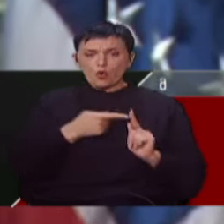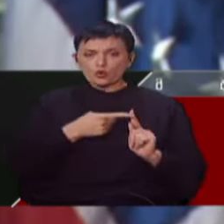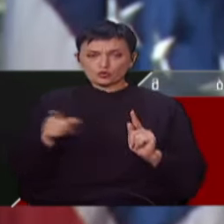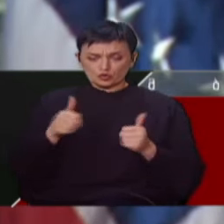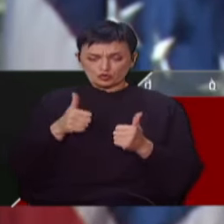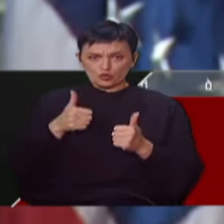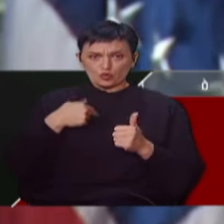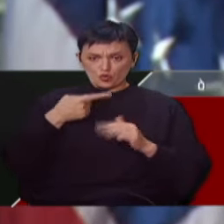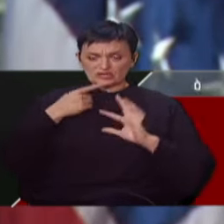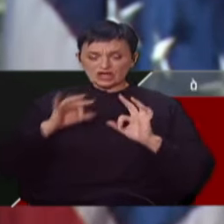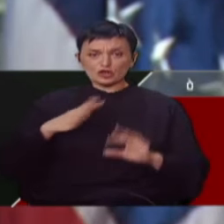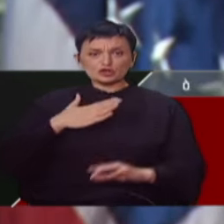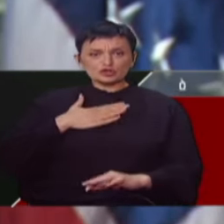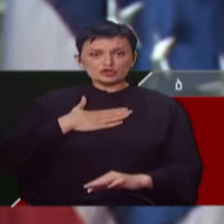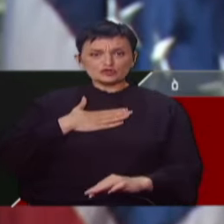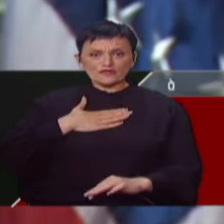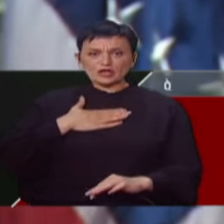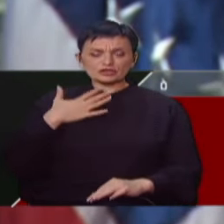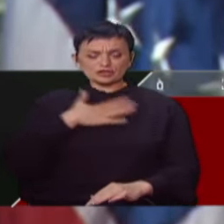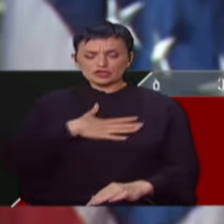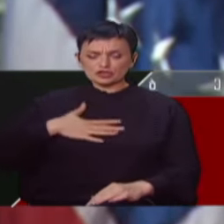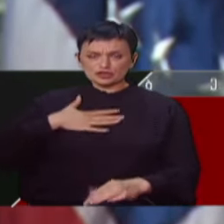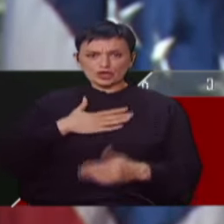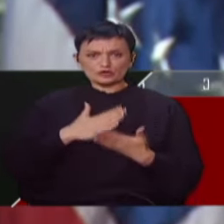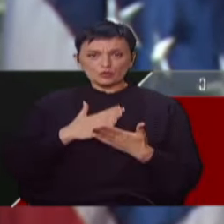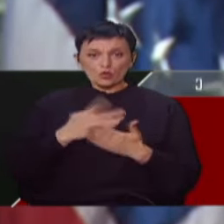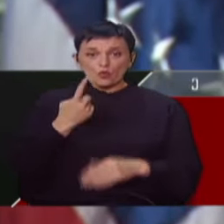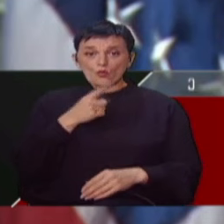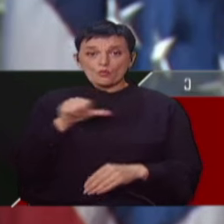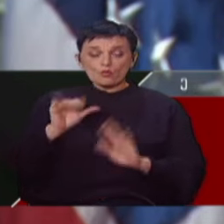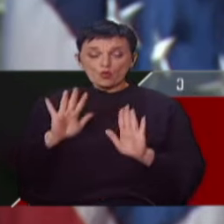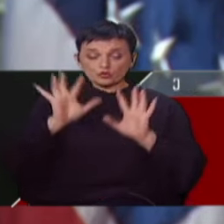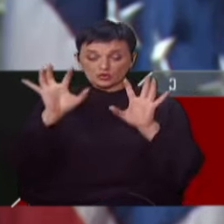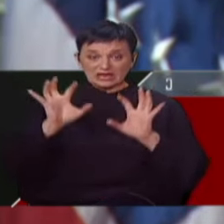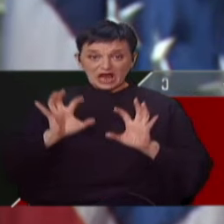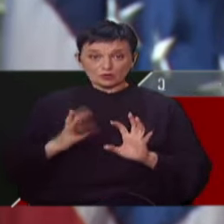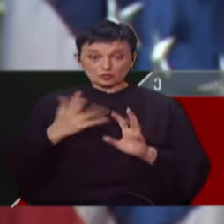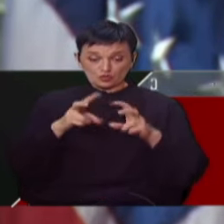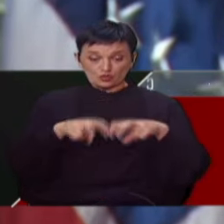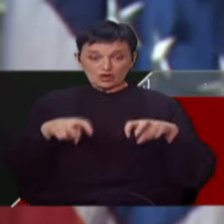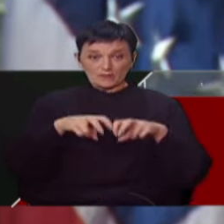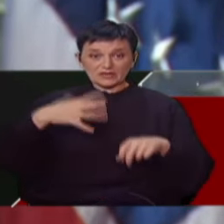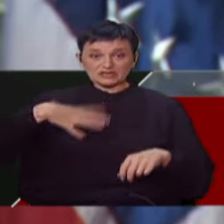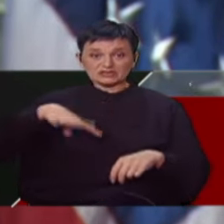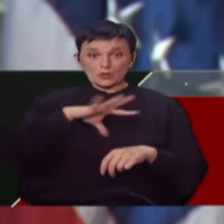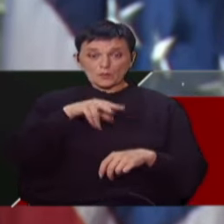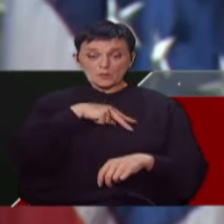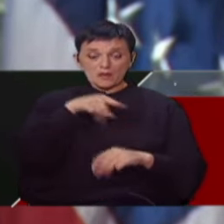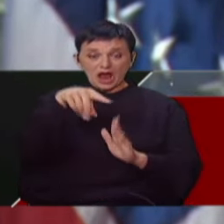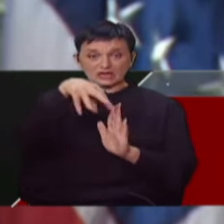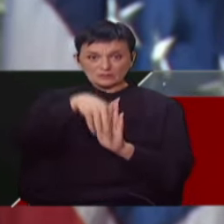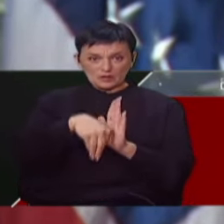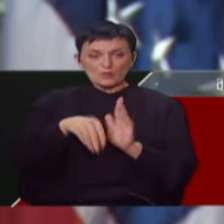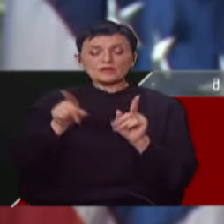როგორც უკვე განვაცხადეთ, ჩვენ წარმოუდგენლად შეშფოთებული ვართ არამხოლოდ კანონმდებლობით, რომელიც განიხილება საქართველოს საკანონმდებლო